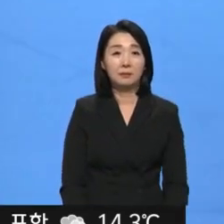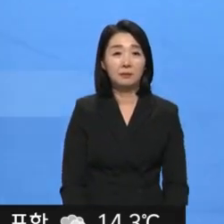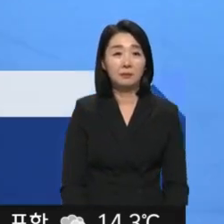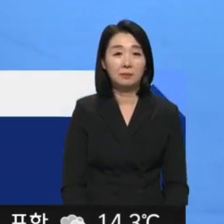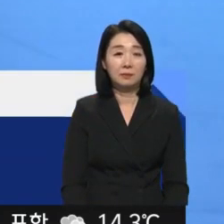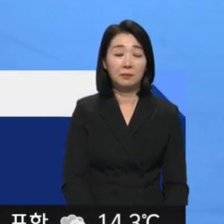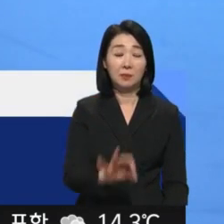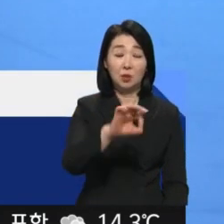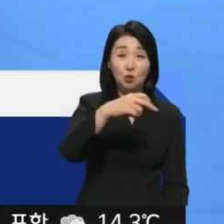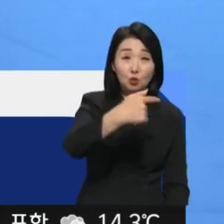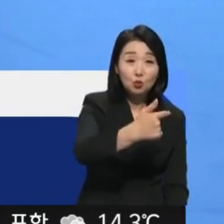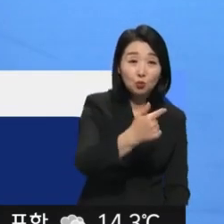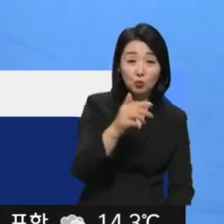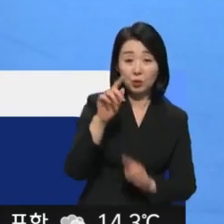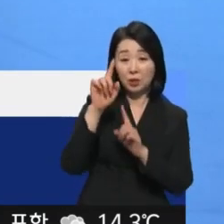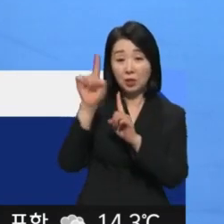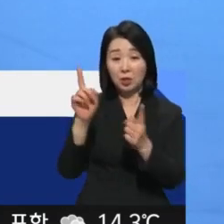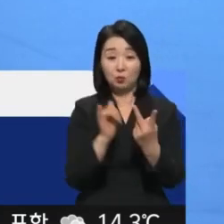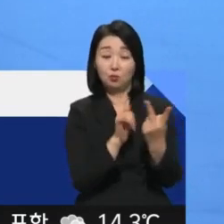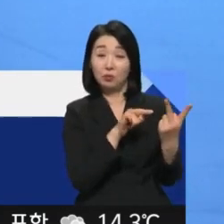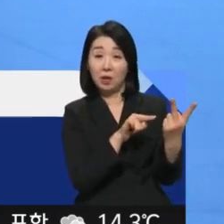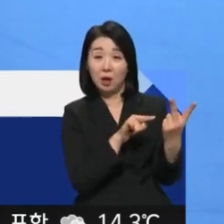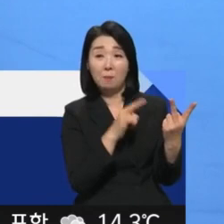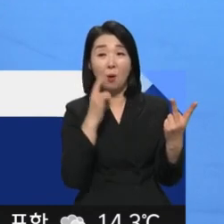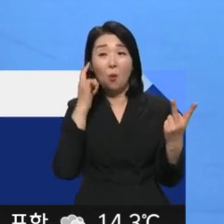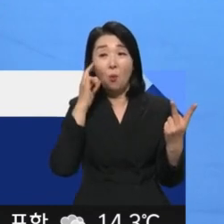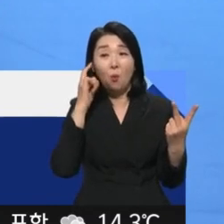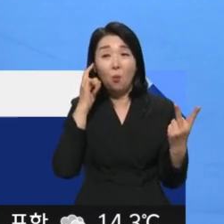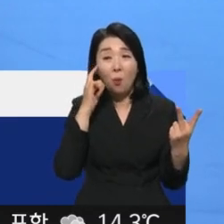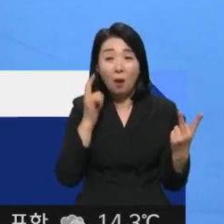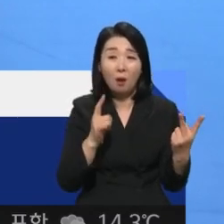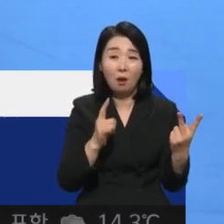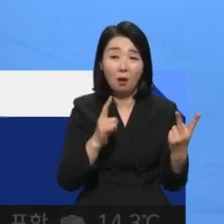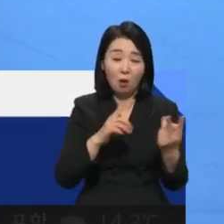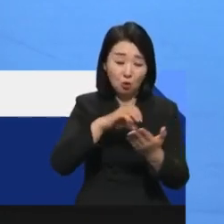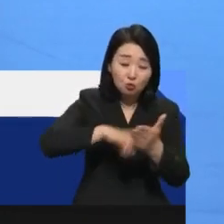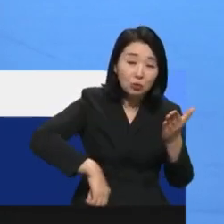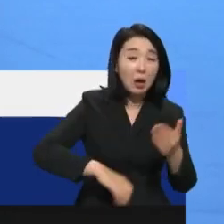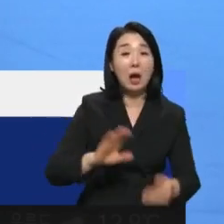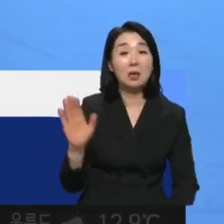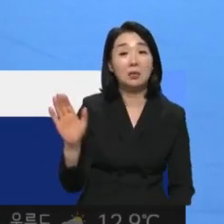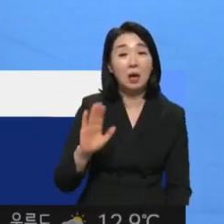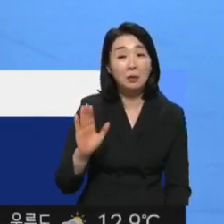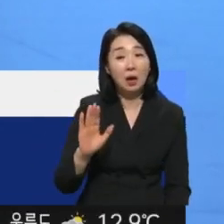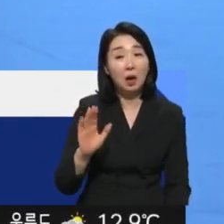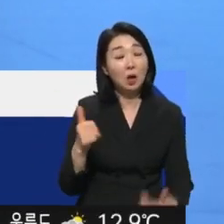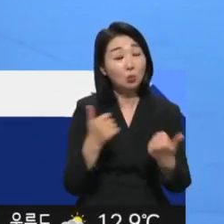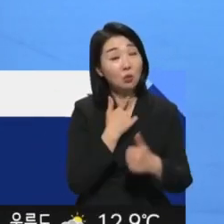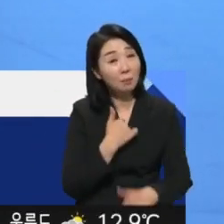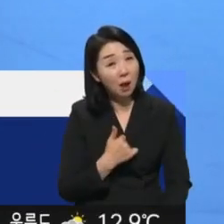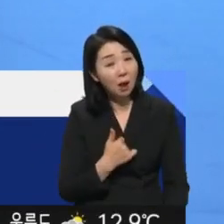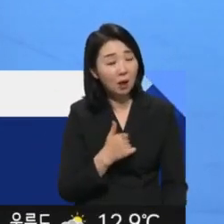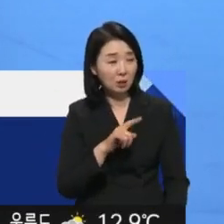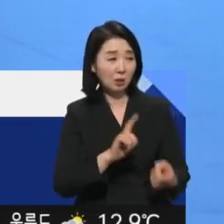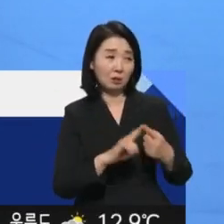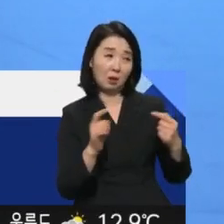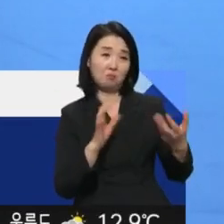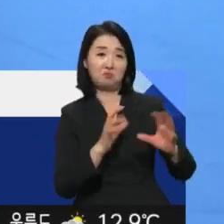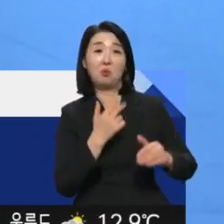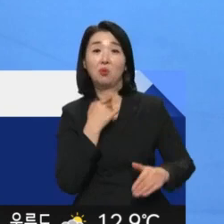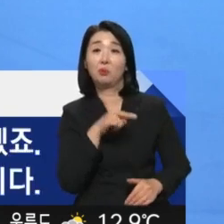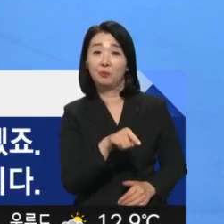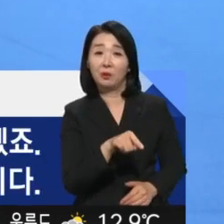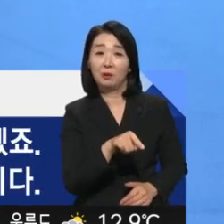윤관석 이성만 의원에 대해서 탈당 논의하거나 출당시킬 방안을 논의하셨나요? 거기에 대해서는 논의가 없었습니다.